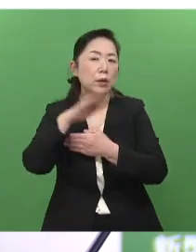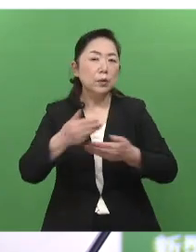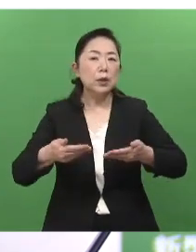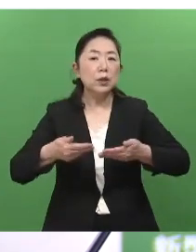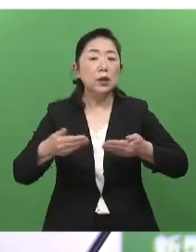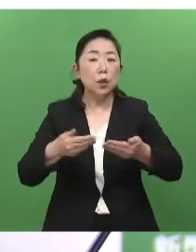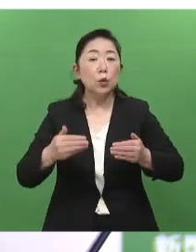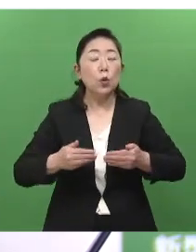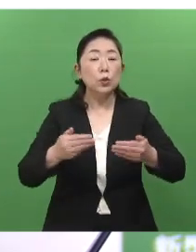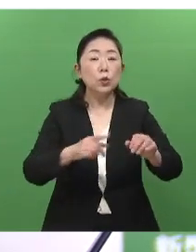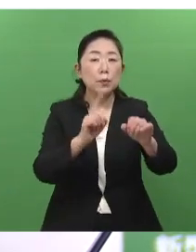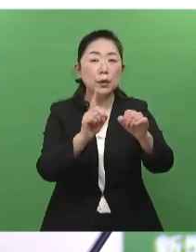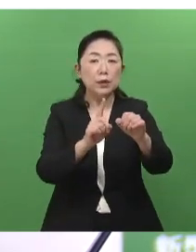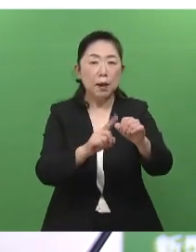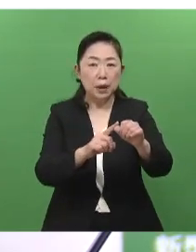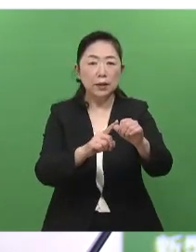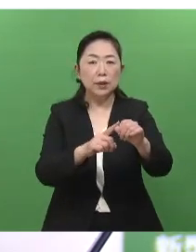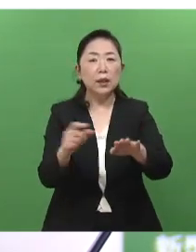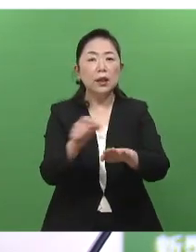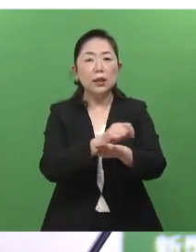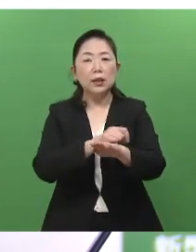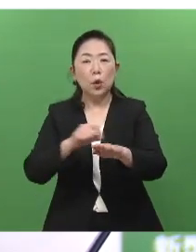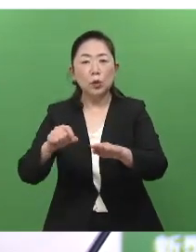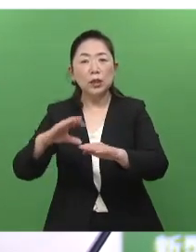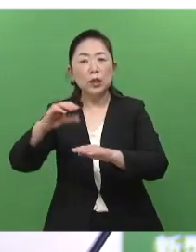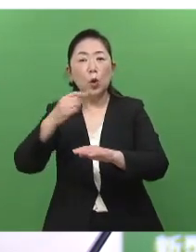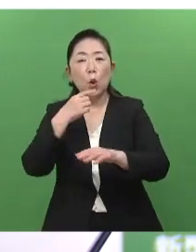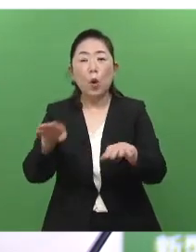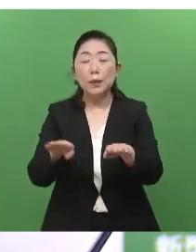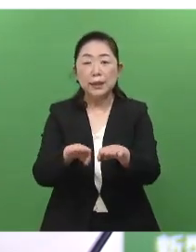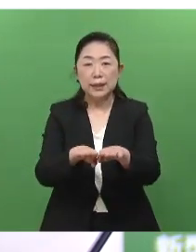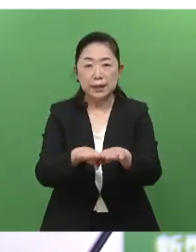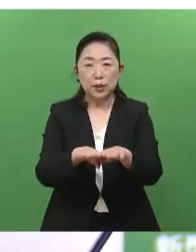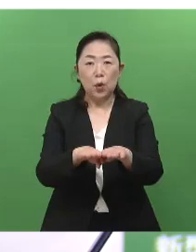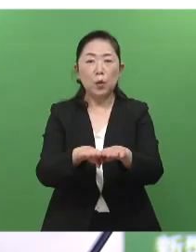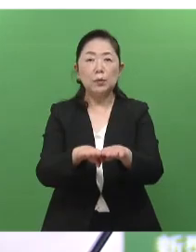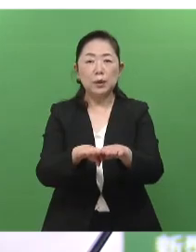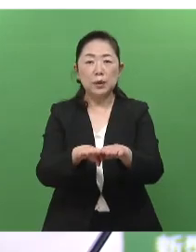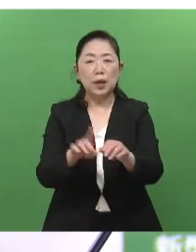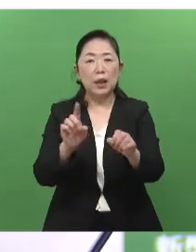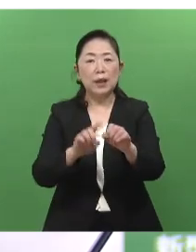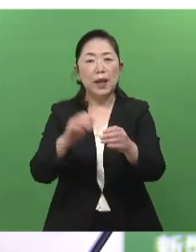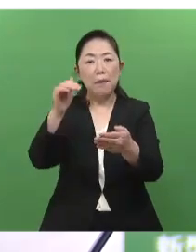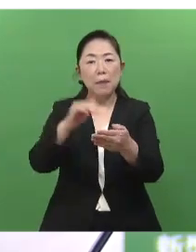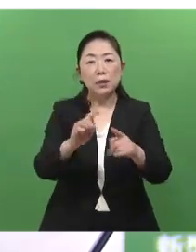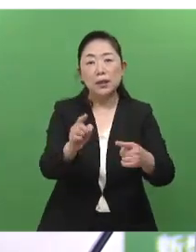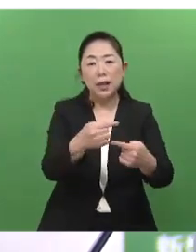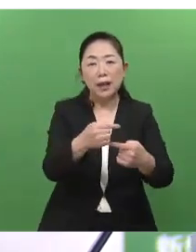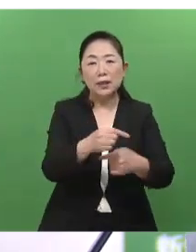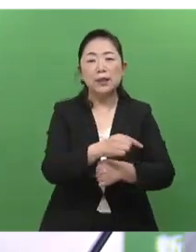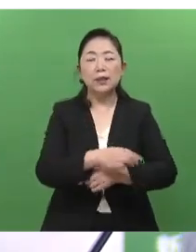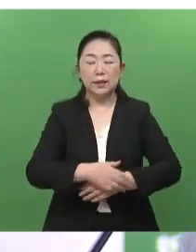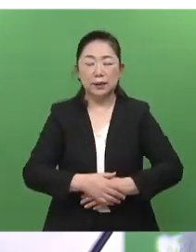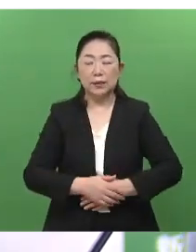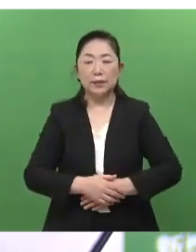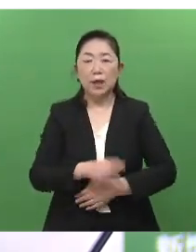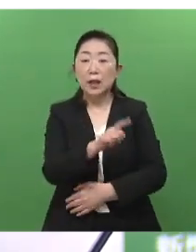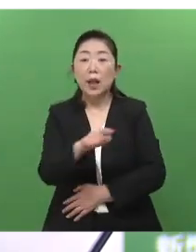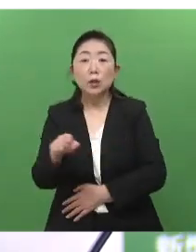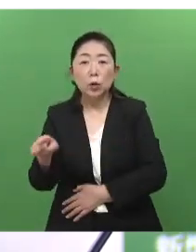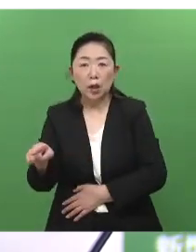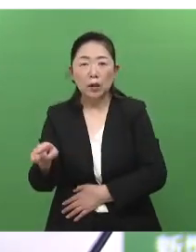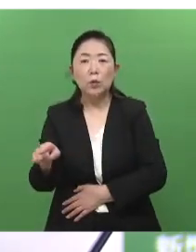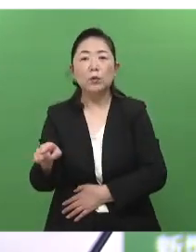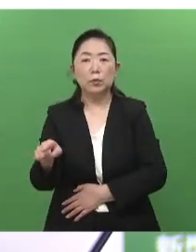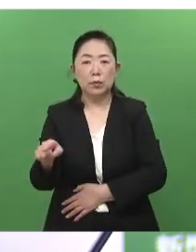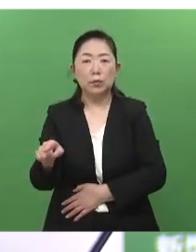ですね、特に土日やそれから年末年始もそうですし、土日、休